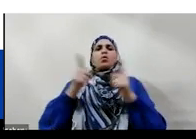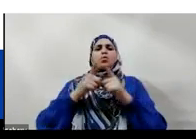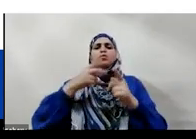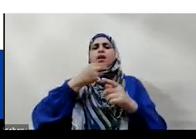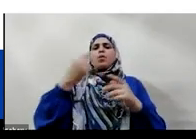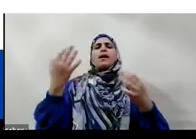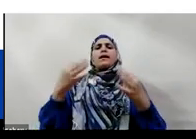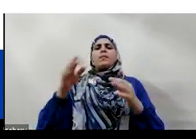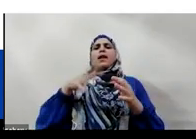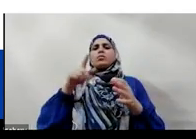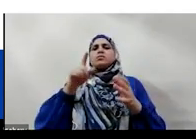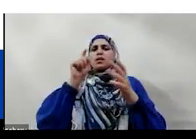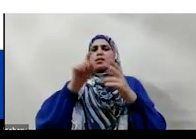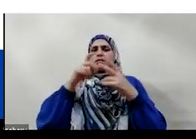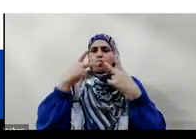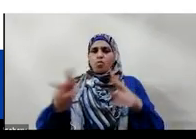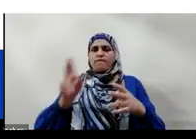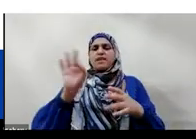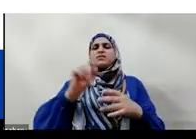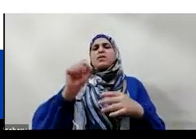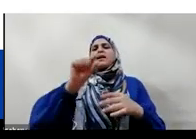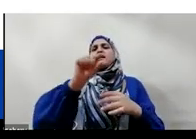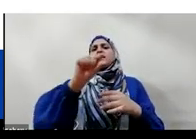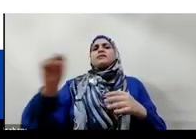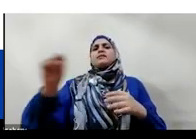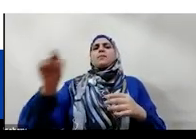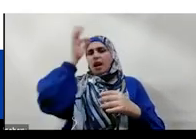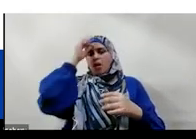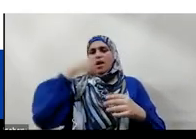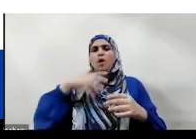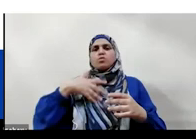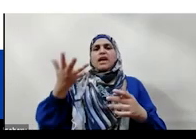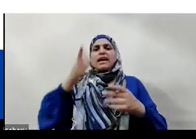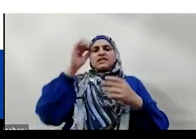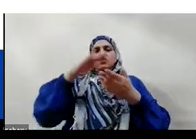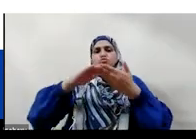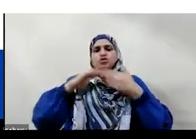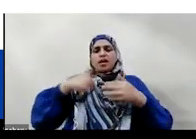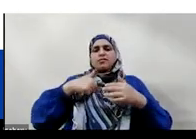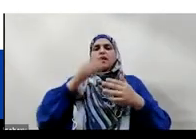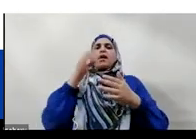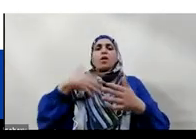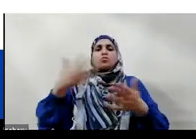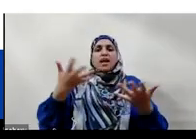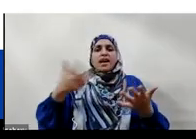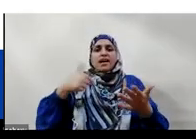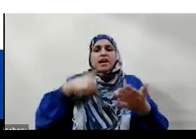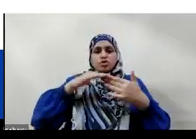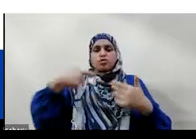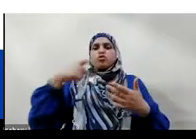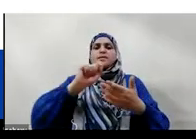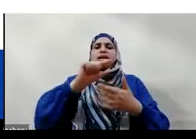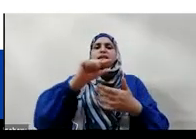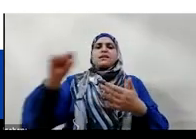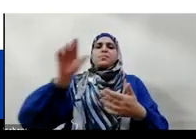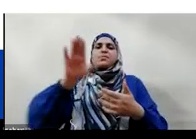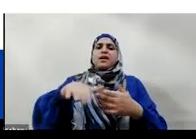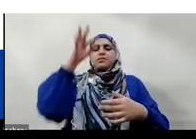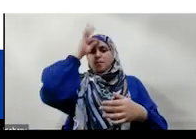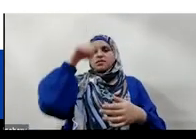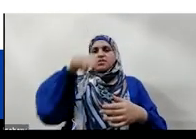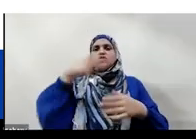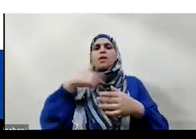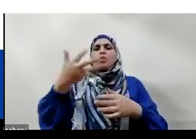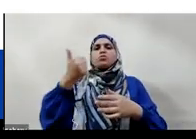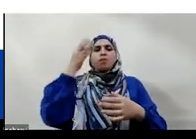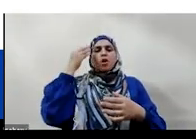محتاجة accommodation، لازم بكتبها في المربع اللي تحت ال marital status، لأنه البرنامج بيبقى عايز المعلومات دي